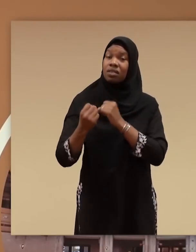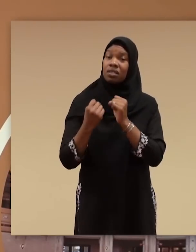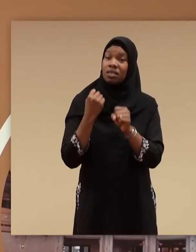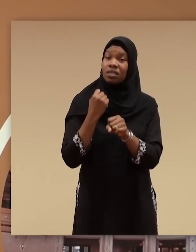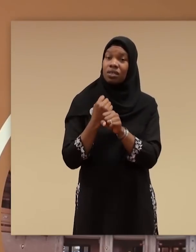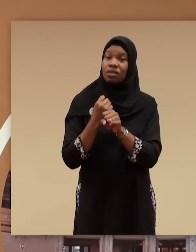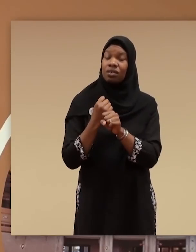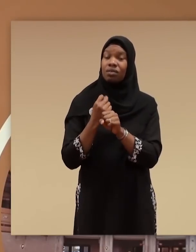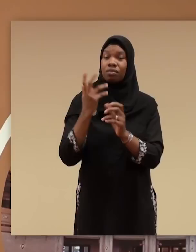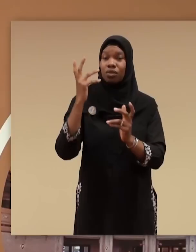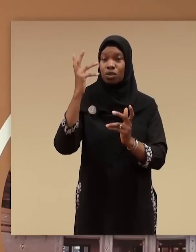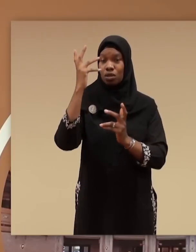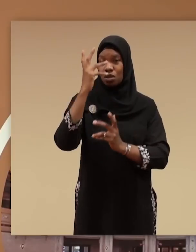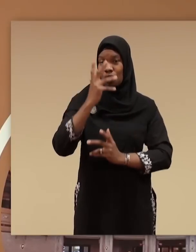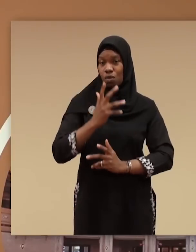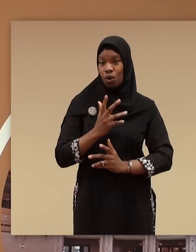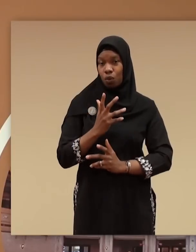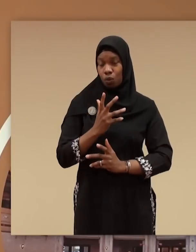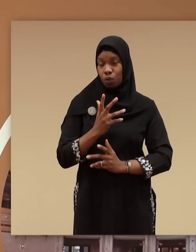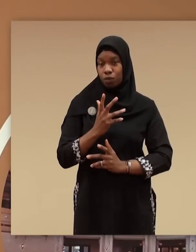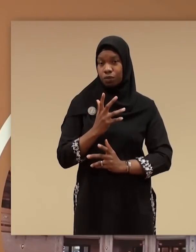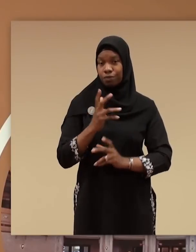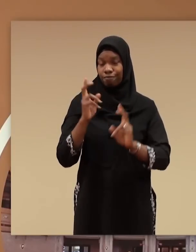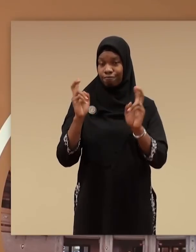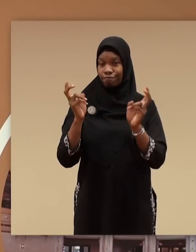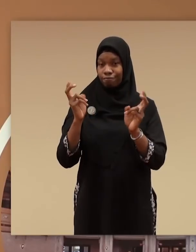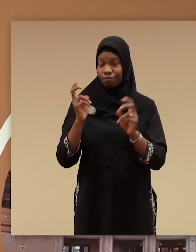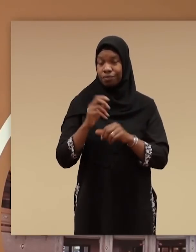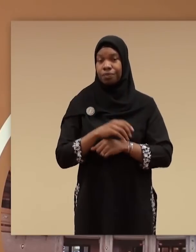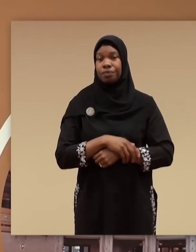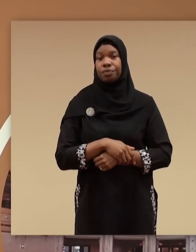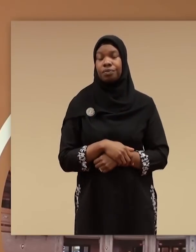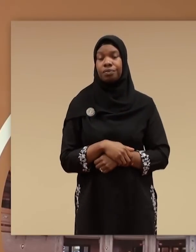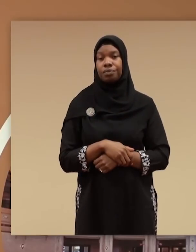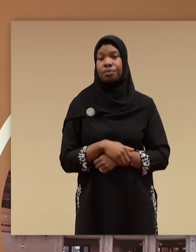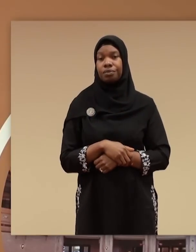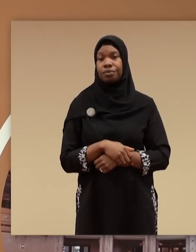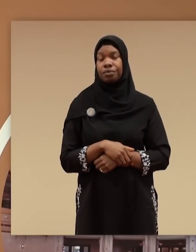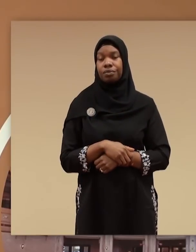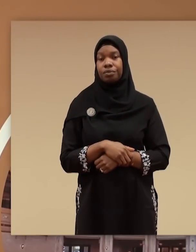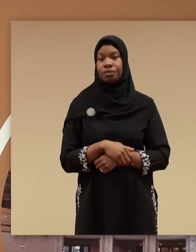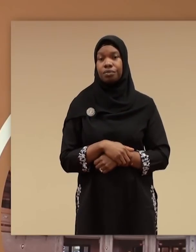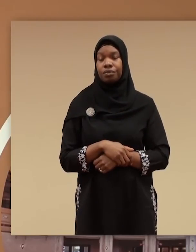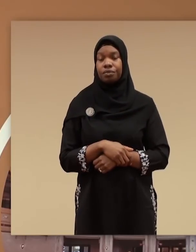the sorrow, the year of the sorrow, عام الحزن.